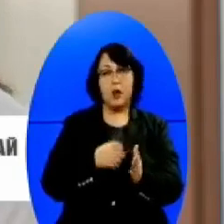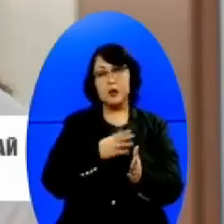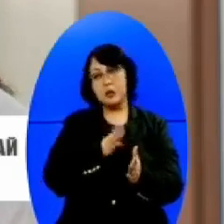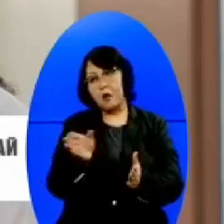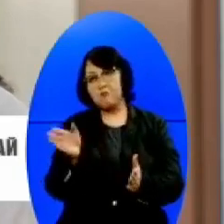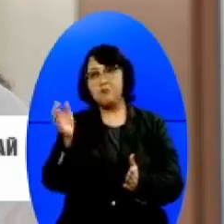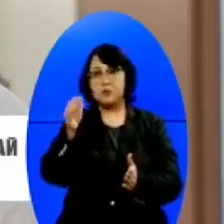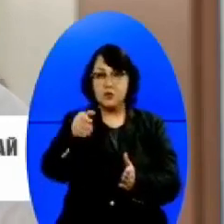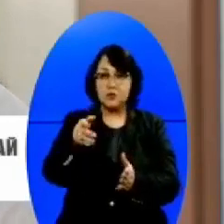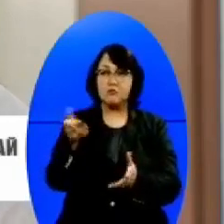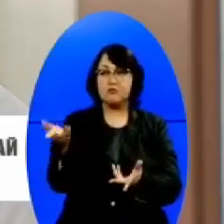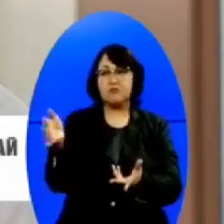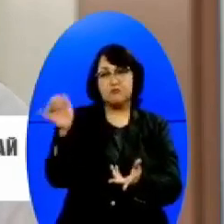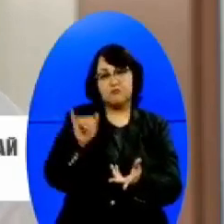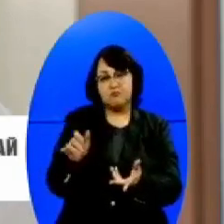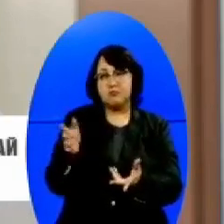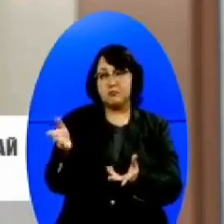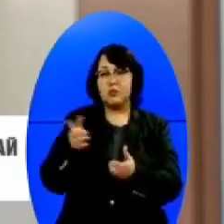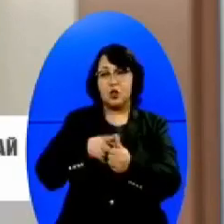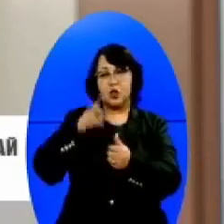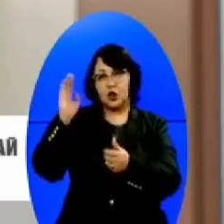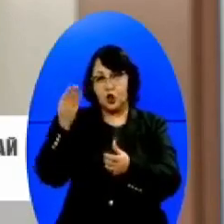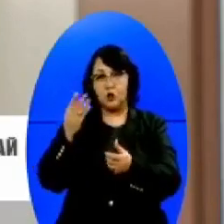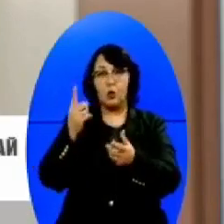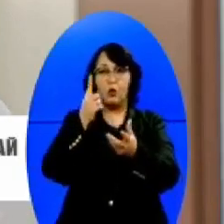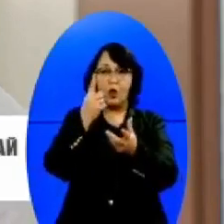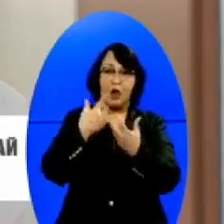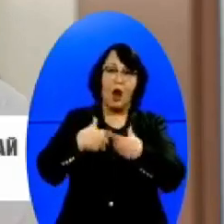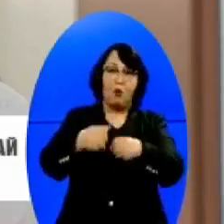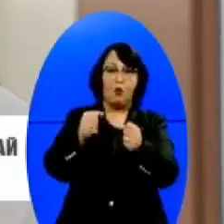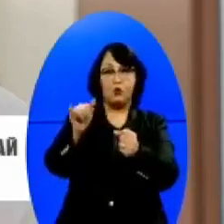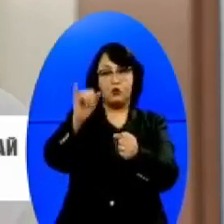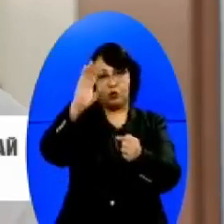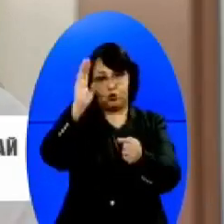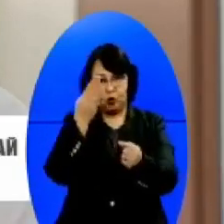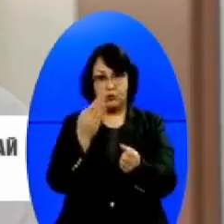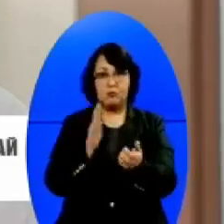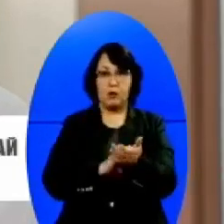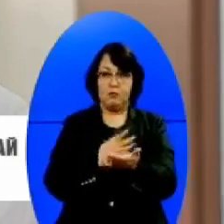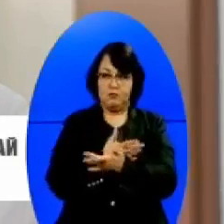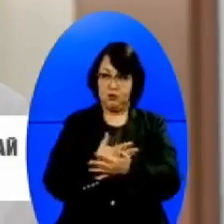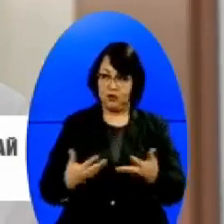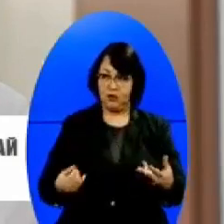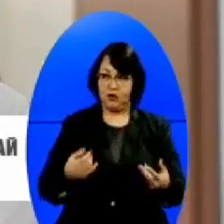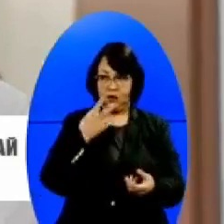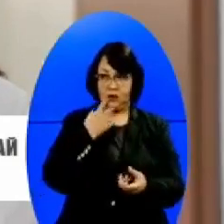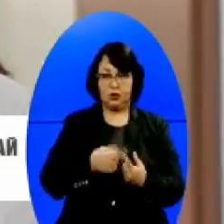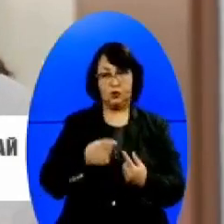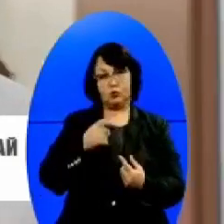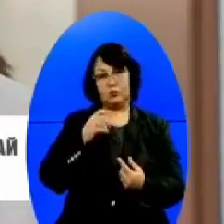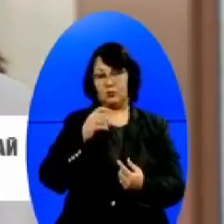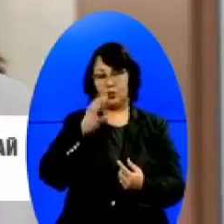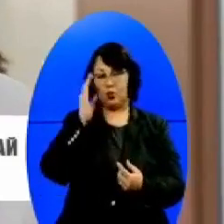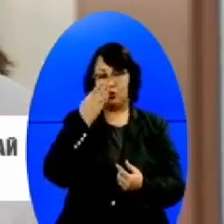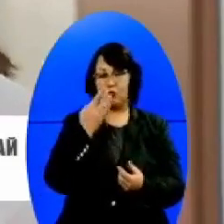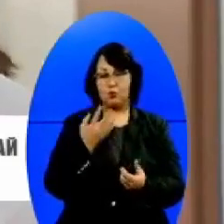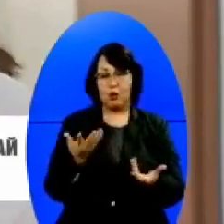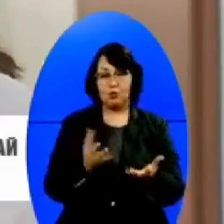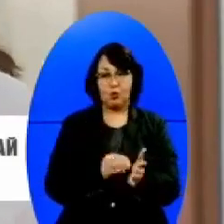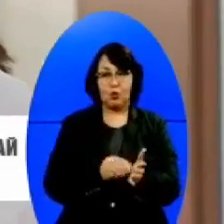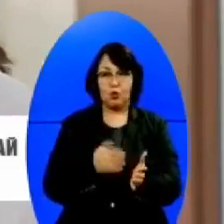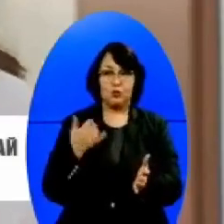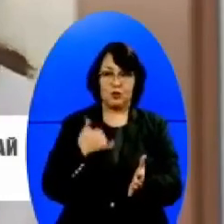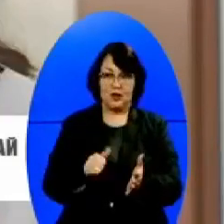тусгай зөвшөөрөлтэй байх ёстой. Гэх мэтчлэн бас баримтчгүүдээ дутагдaltaй байдаг учраас бид нар бас зэрэг бол одоохондоо